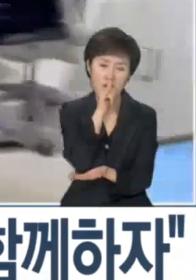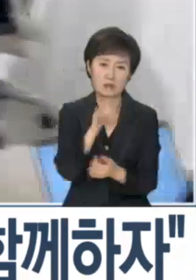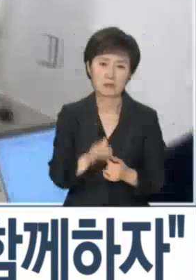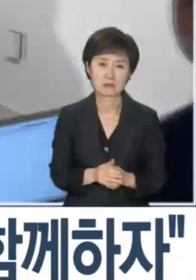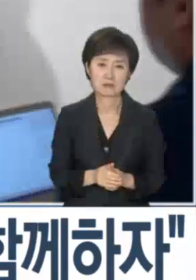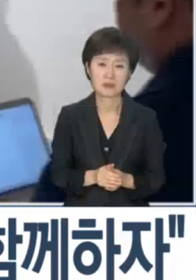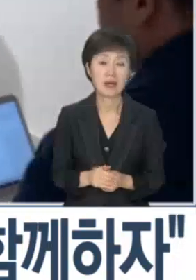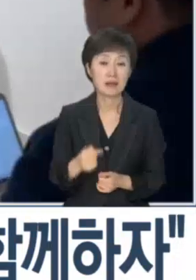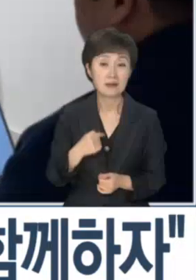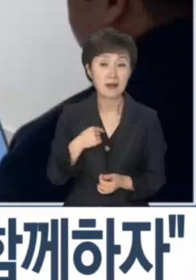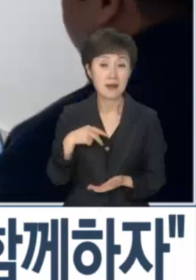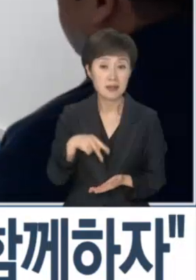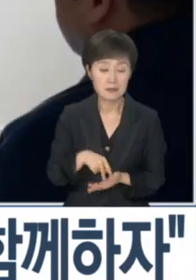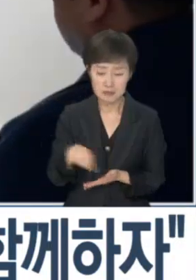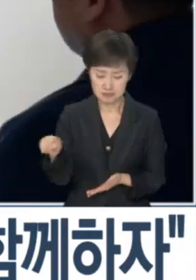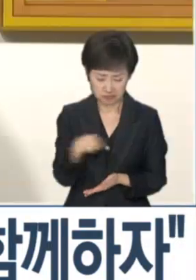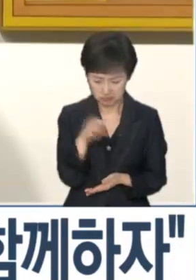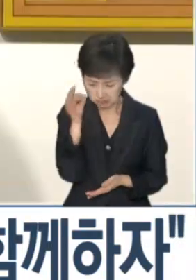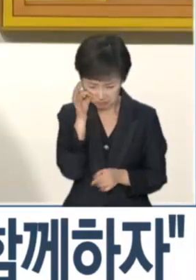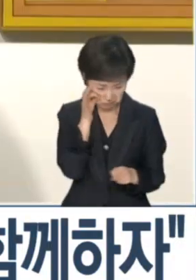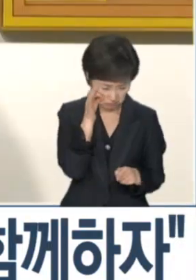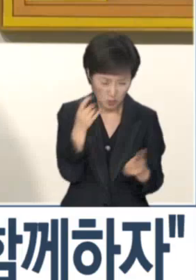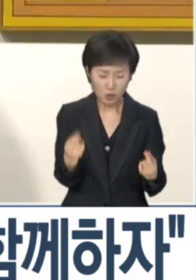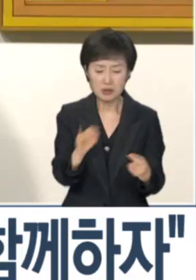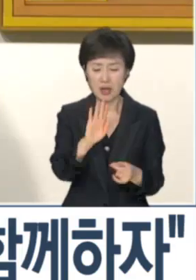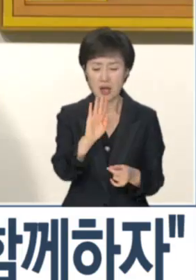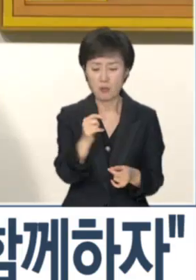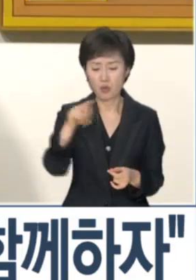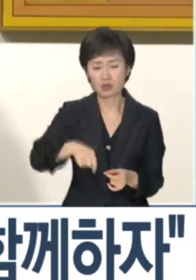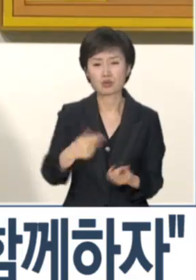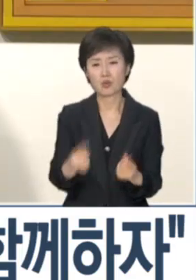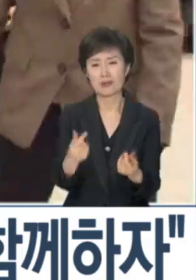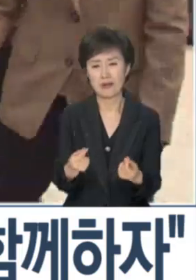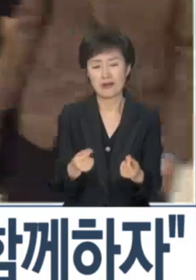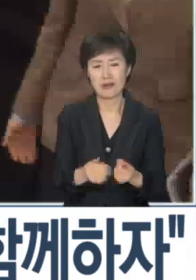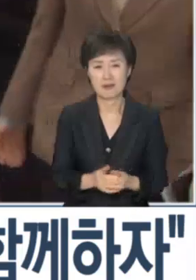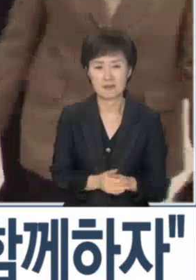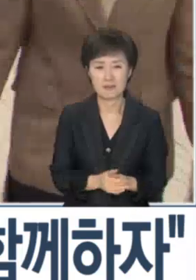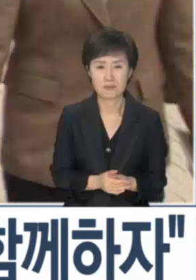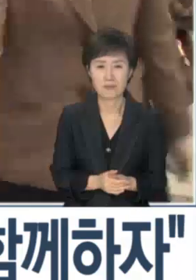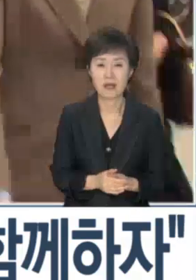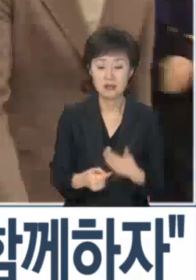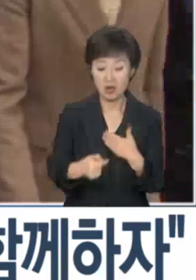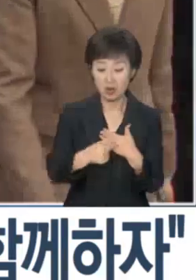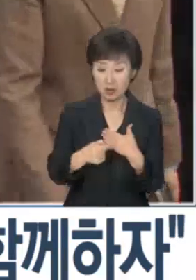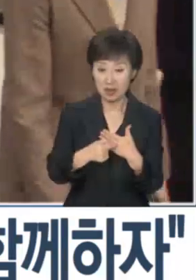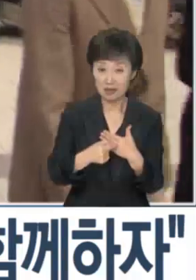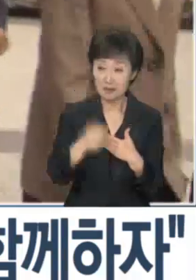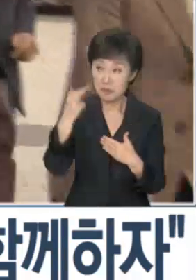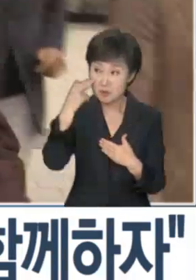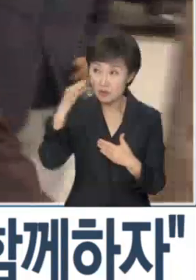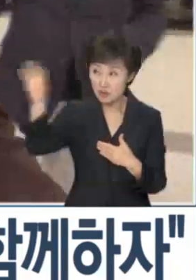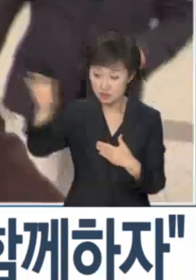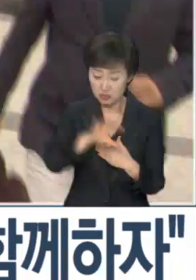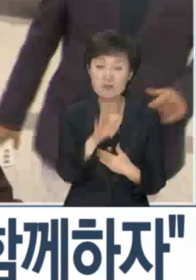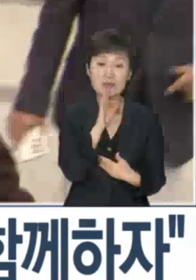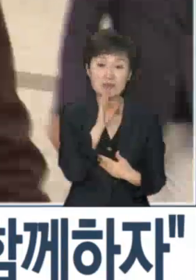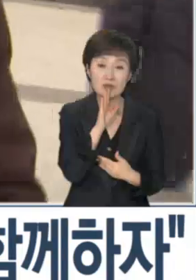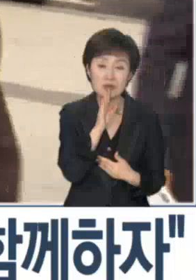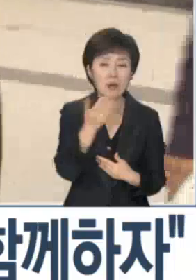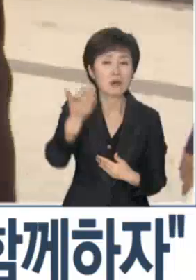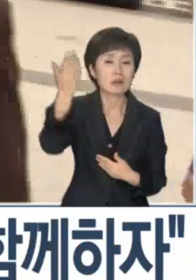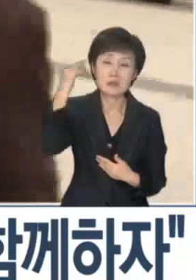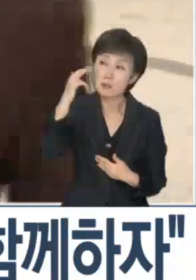보수당입니다. 저는 민주당과 국민의힘이 다 보수당이고 미국의 정당 정치를 이어받아서 미국에도 과거에는 공화민주당이